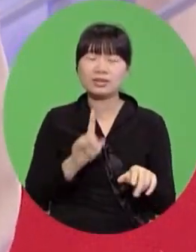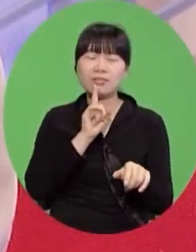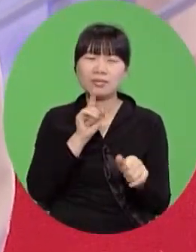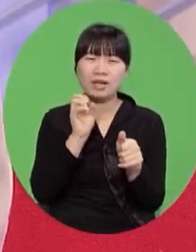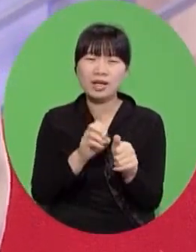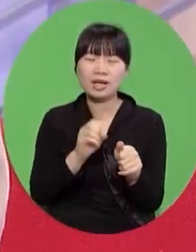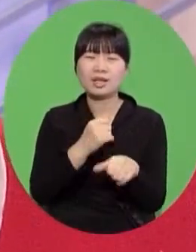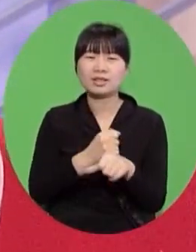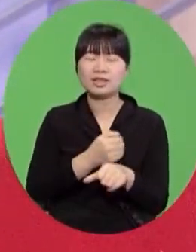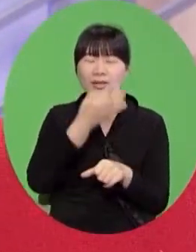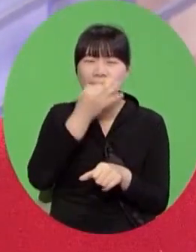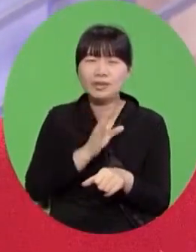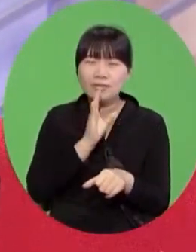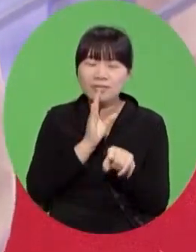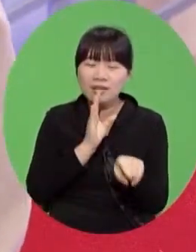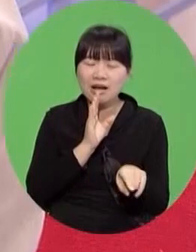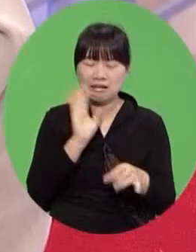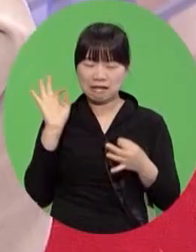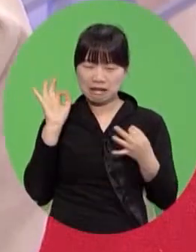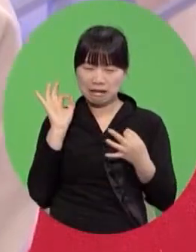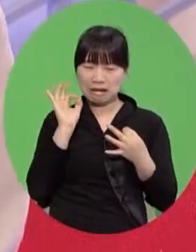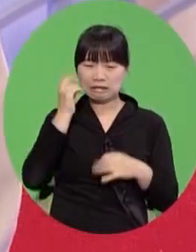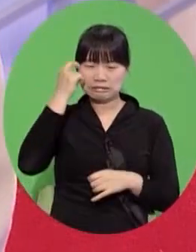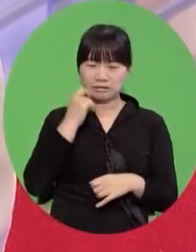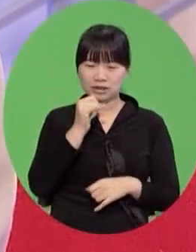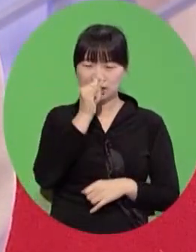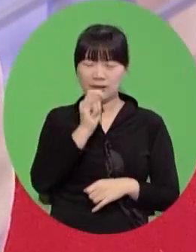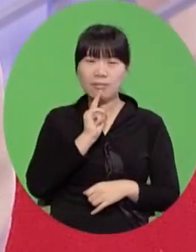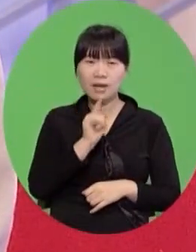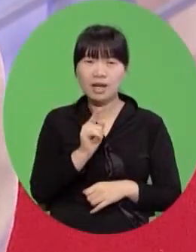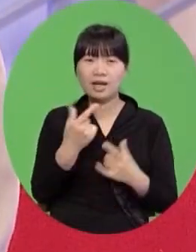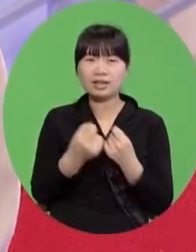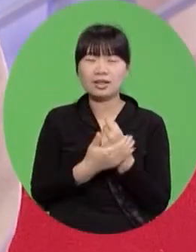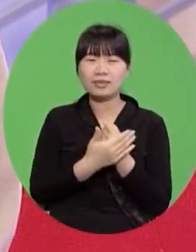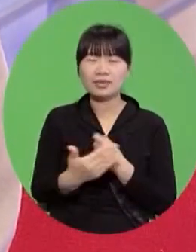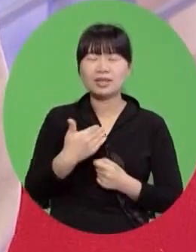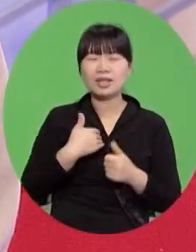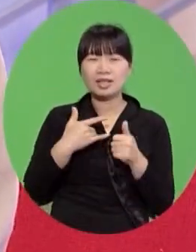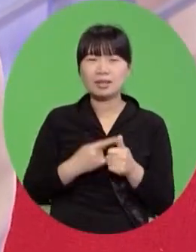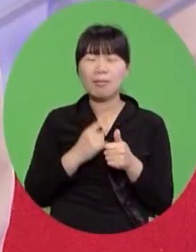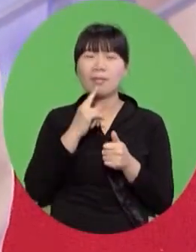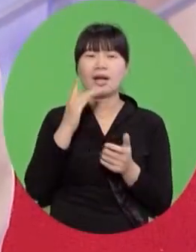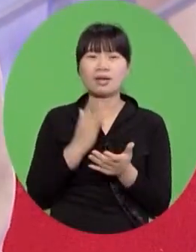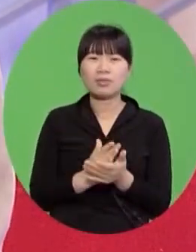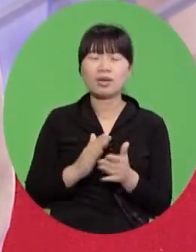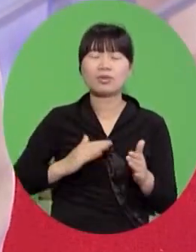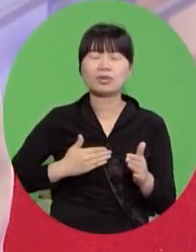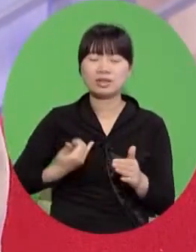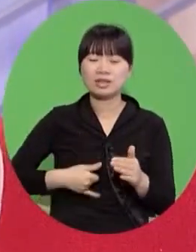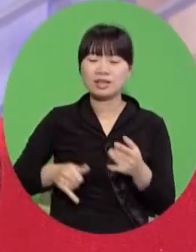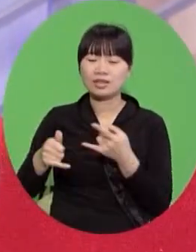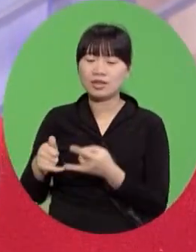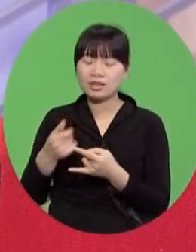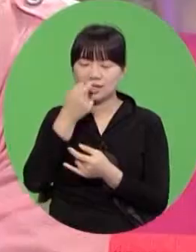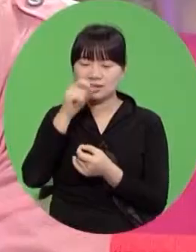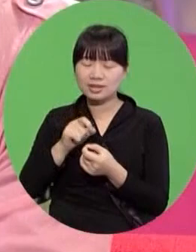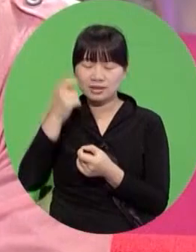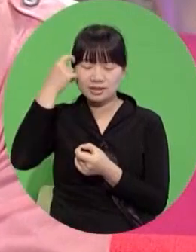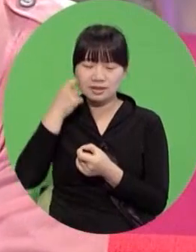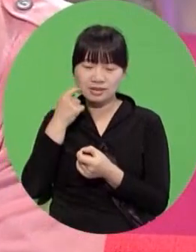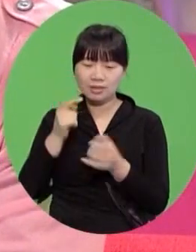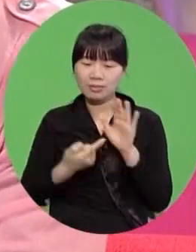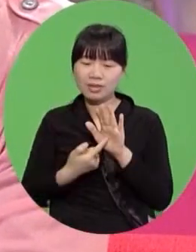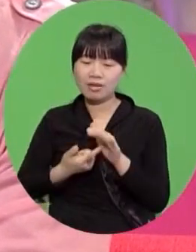걸고 이러는 게 힘들잖아. 좀 꼬다놓은 보리자루 같이 좀 네. 있잖아. 그러니까 나한테만 말 걸지 말고 우리 애한테 좀 친근감을